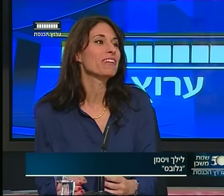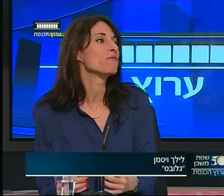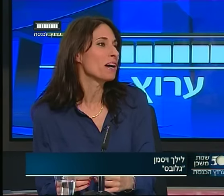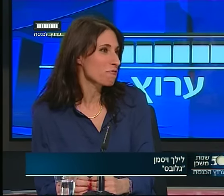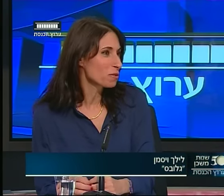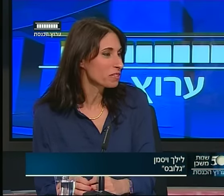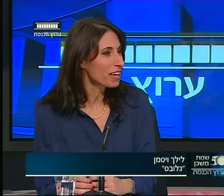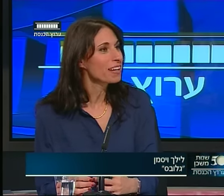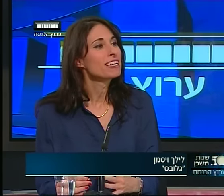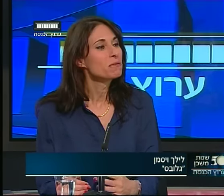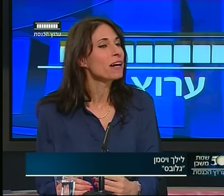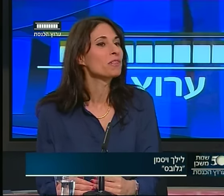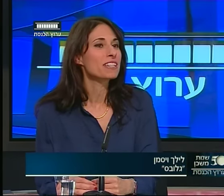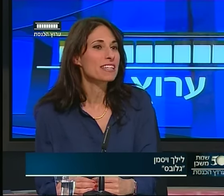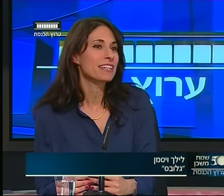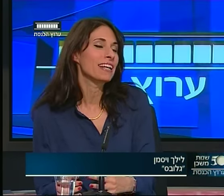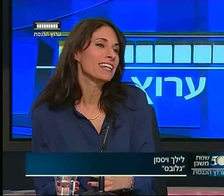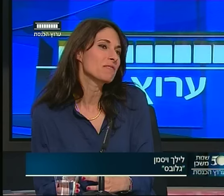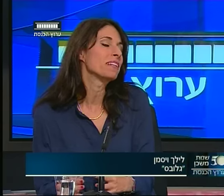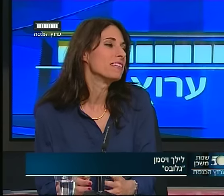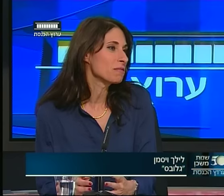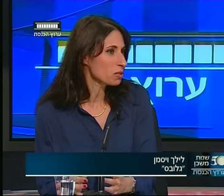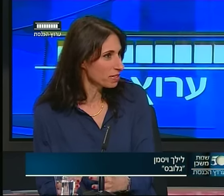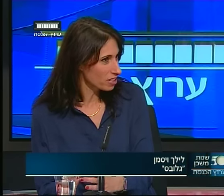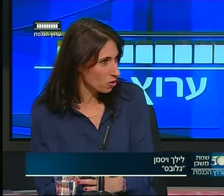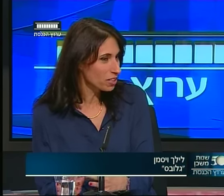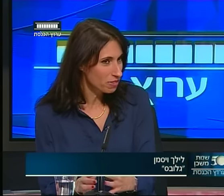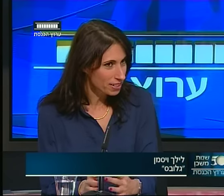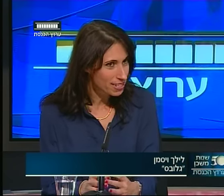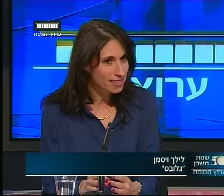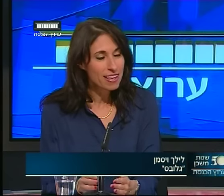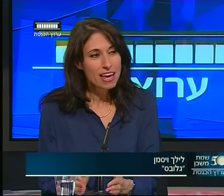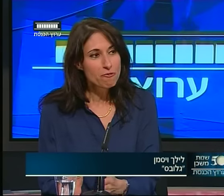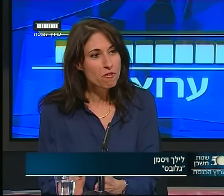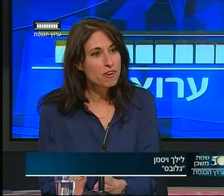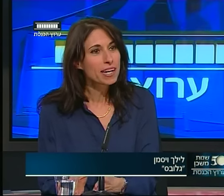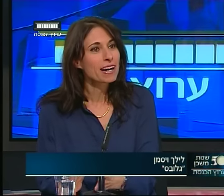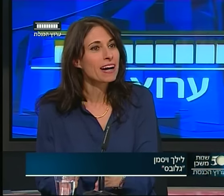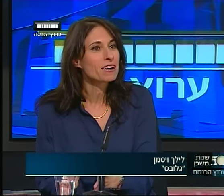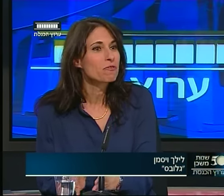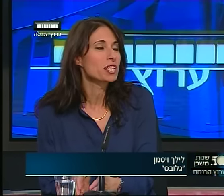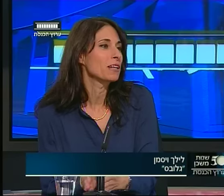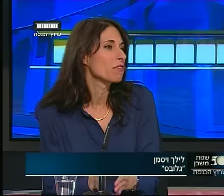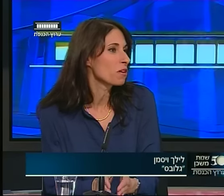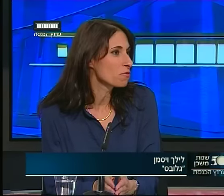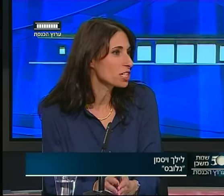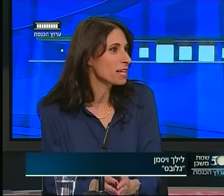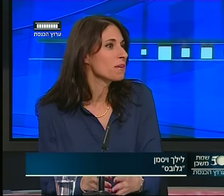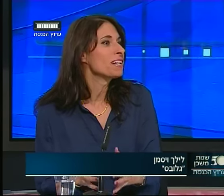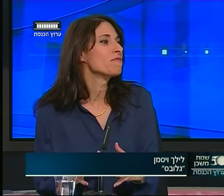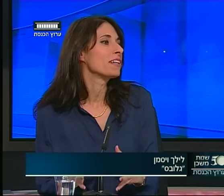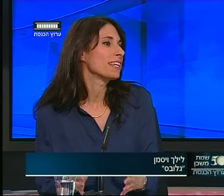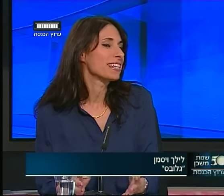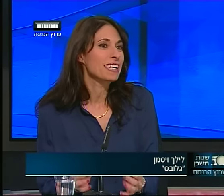היה מרתק ואולי אפילו יותר. דיברנו על יחסים העדינים שבין תקשורת לבין הכנסת, איפה עובר הגבול שלנו ואיפה הגבול